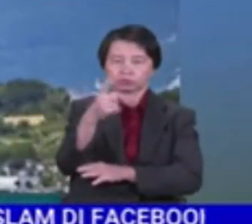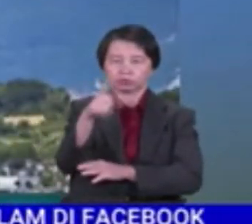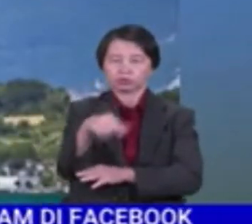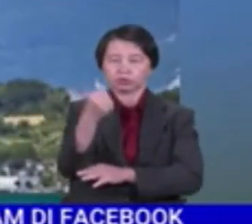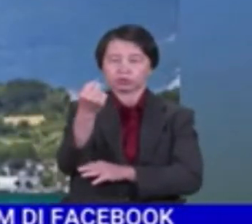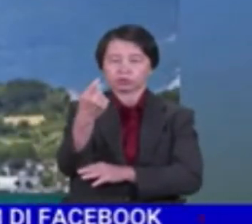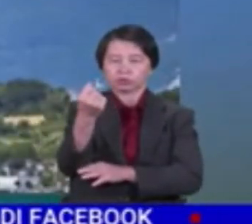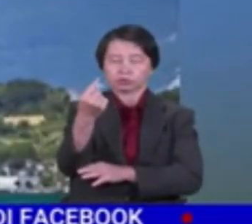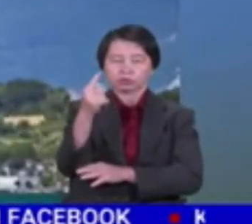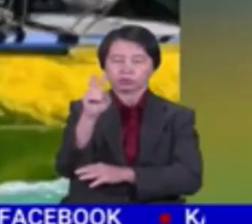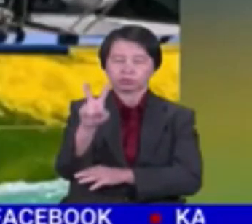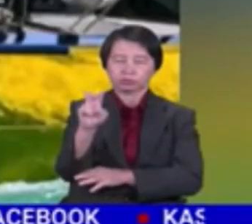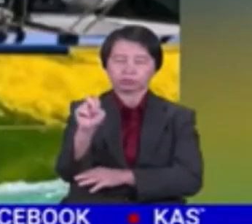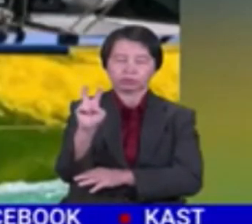Nov